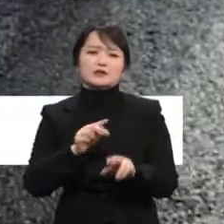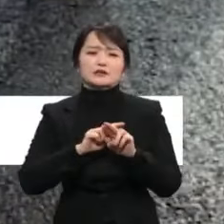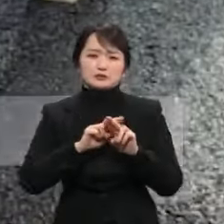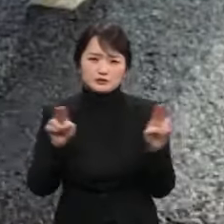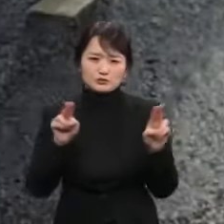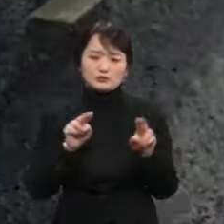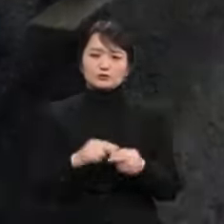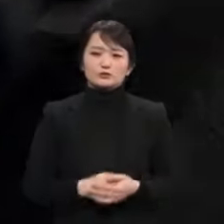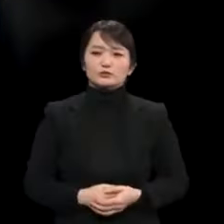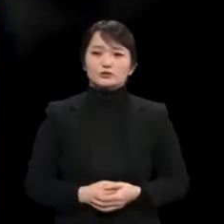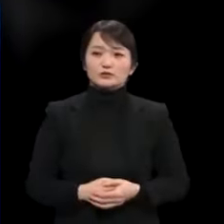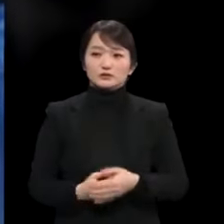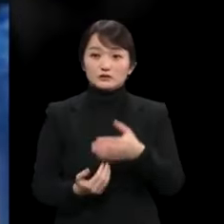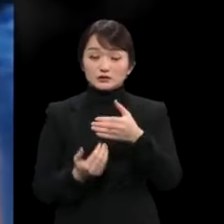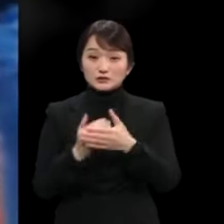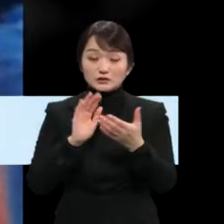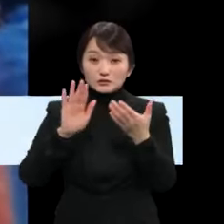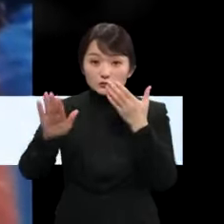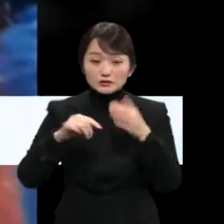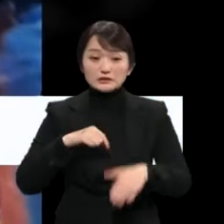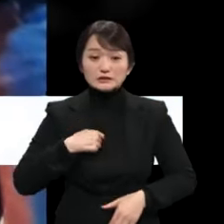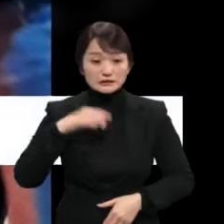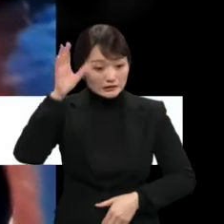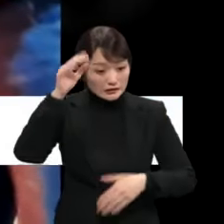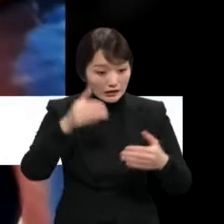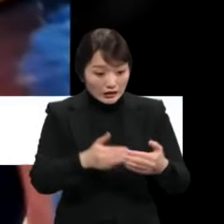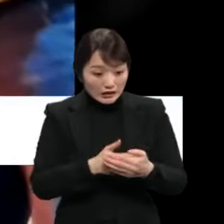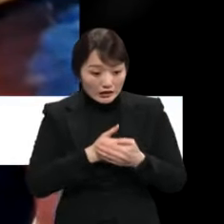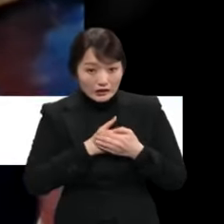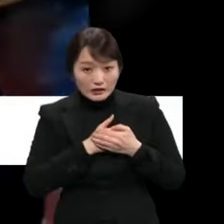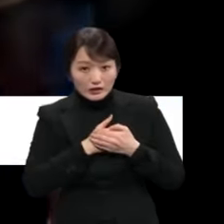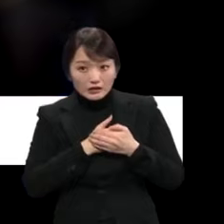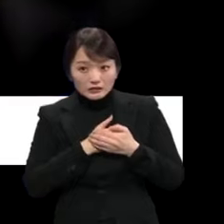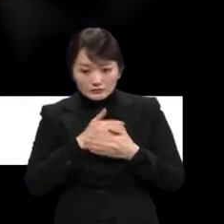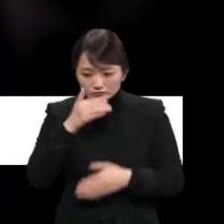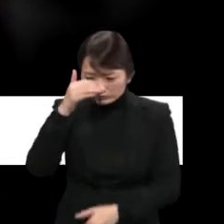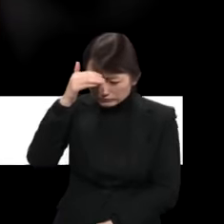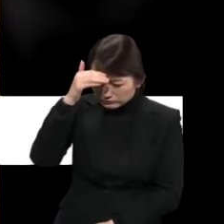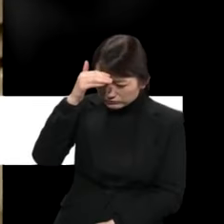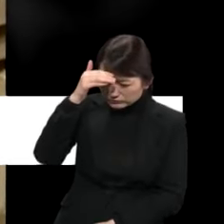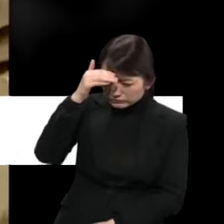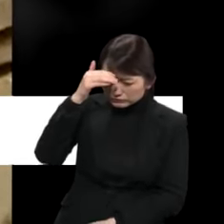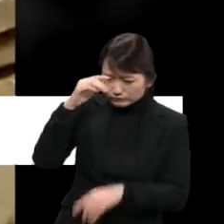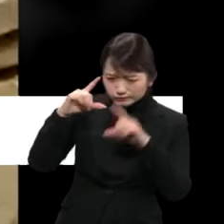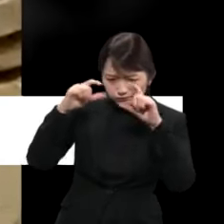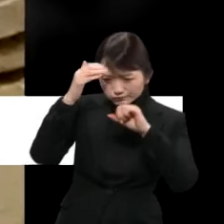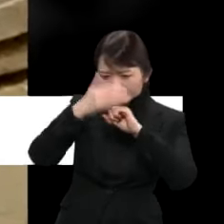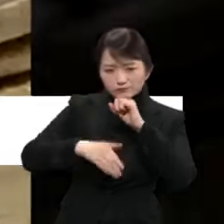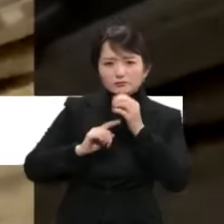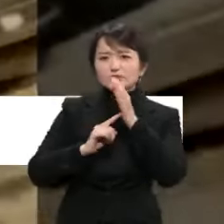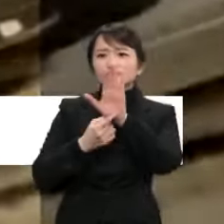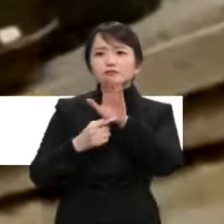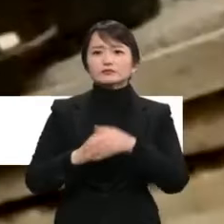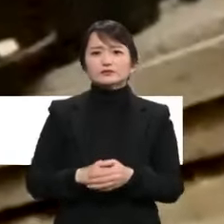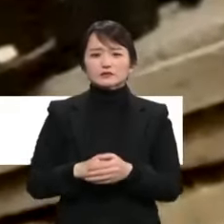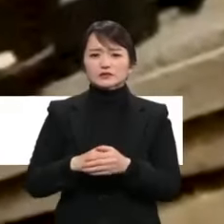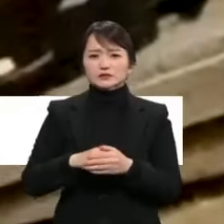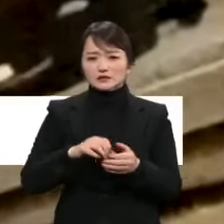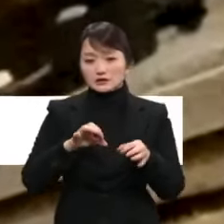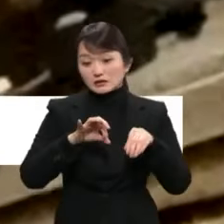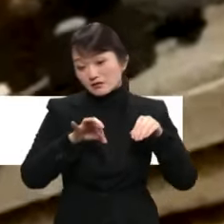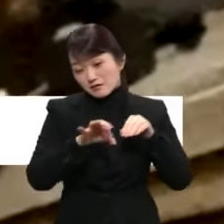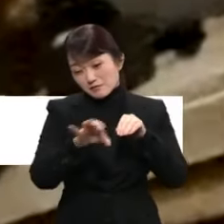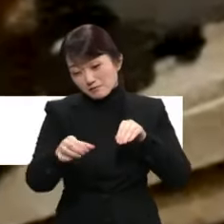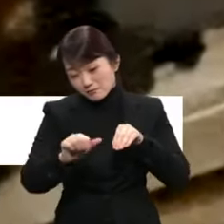수준이었습니다. 사고 직후엔 자신의 반려견을 끌어안고 현장을 지켜보는 듯한 사진도 공개되며 구호 조치를 제대로